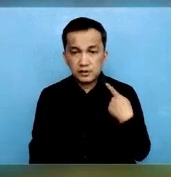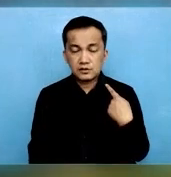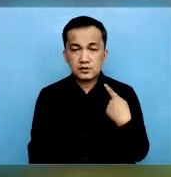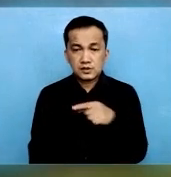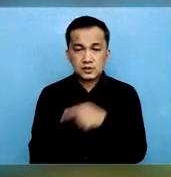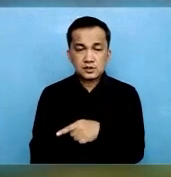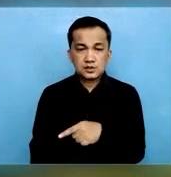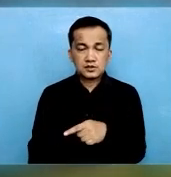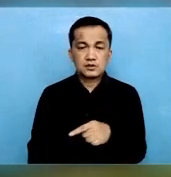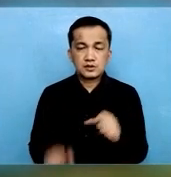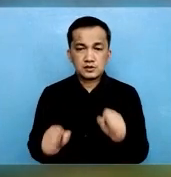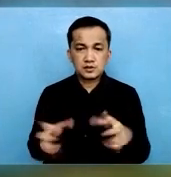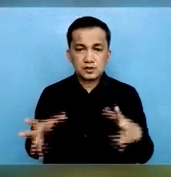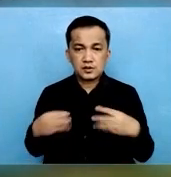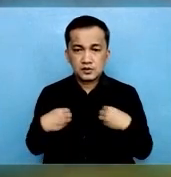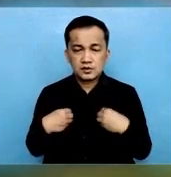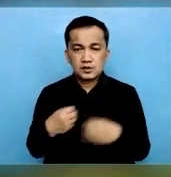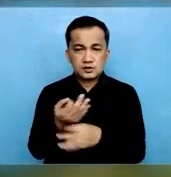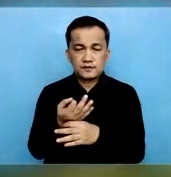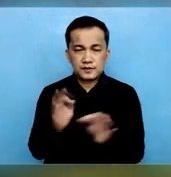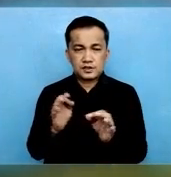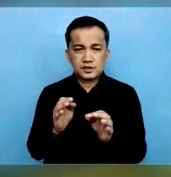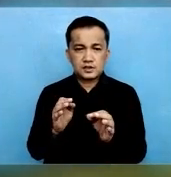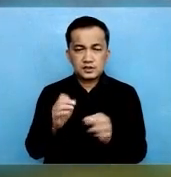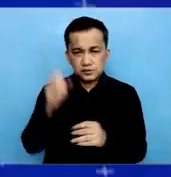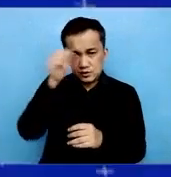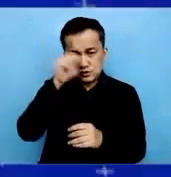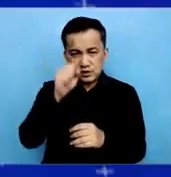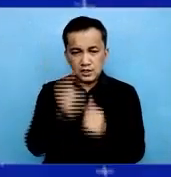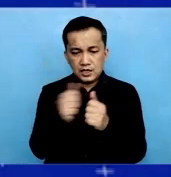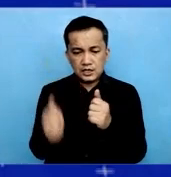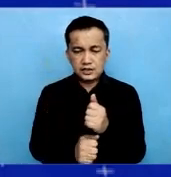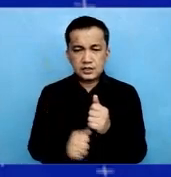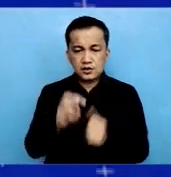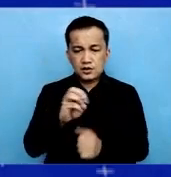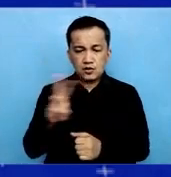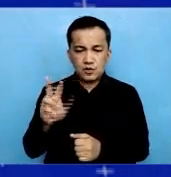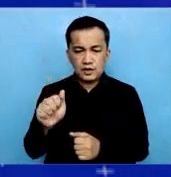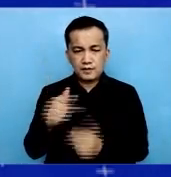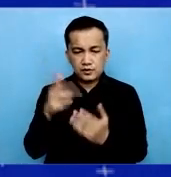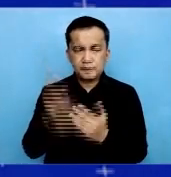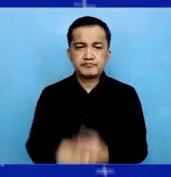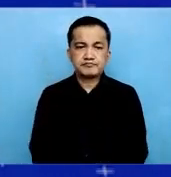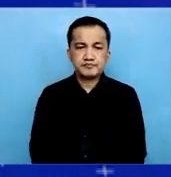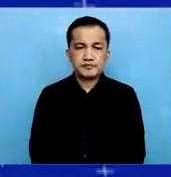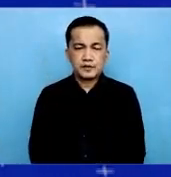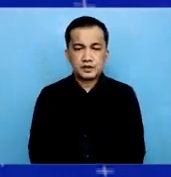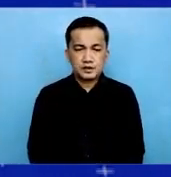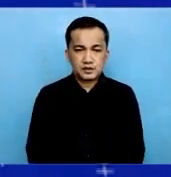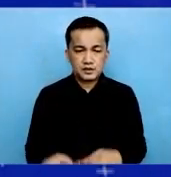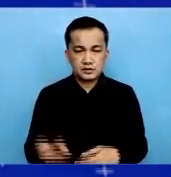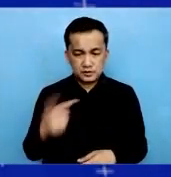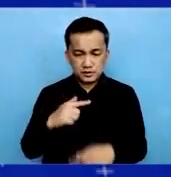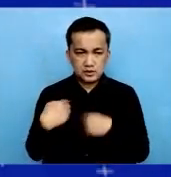be entitled to free education under the OWA program. Sa ngayon, patuloy pa rin ang investigasyon